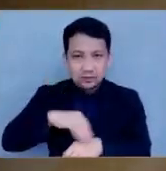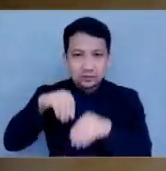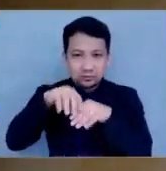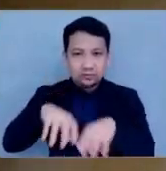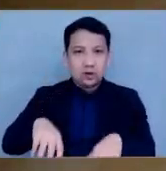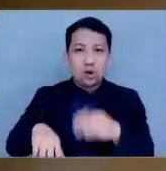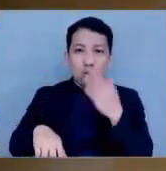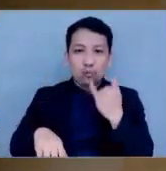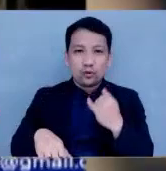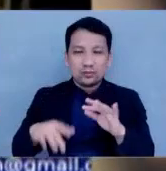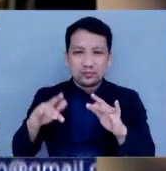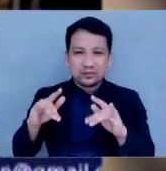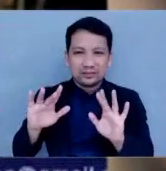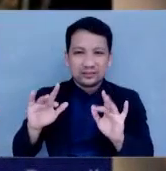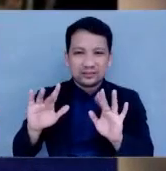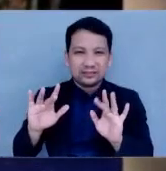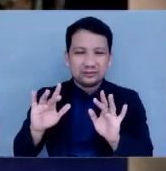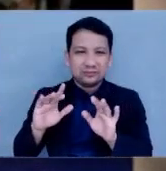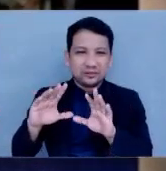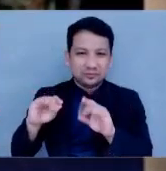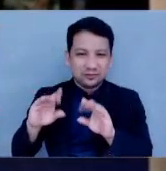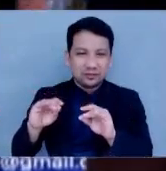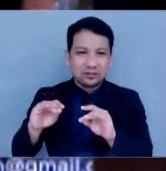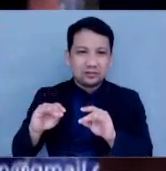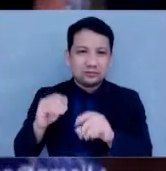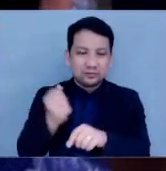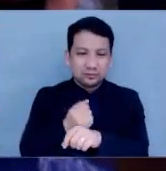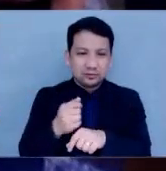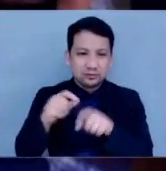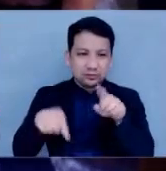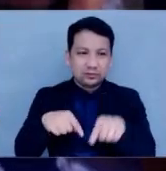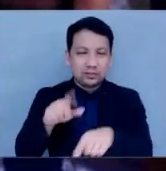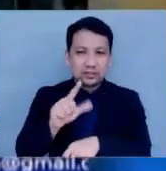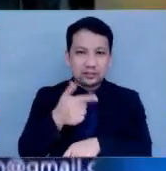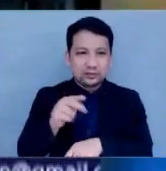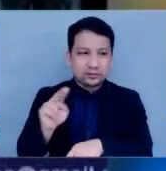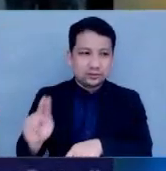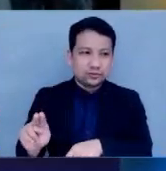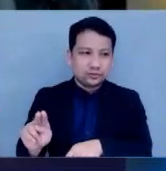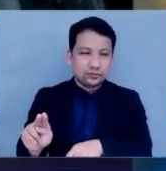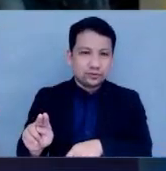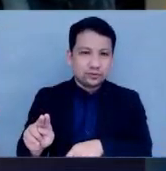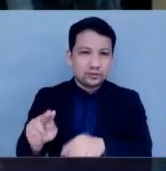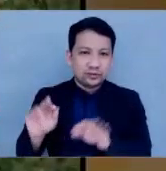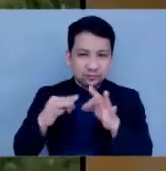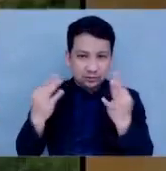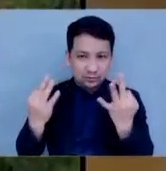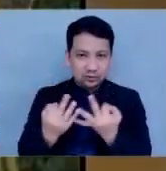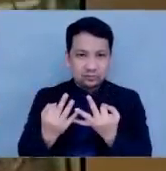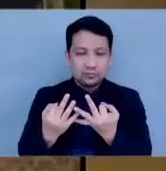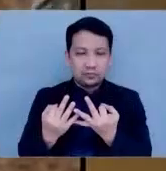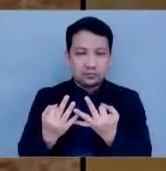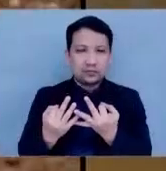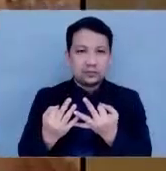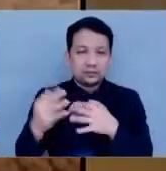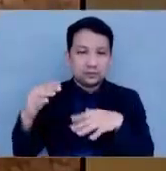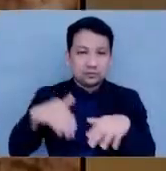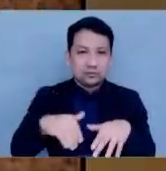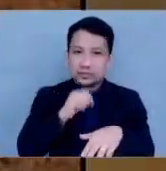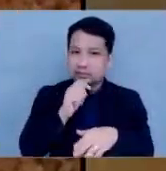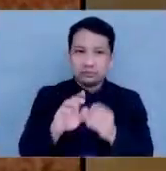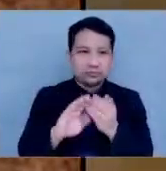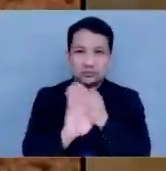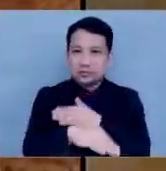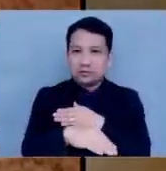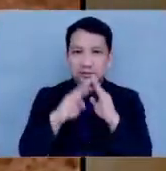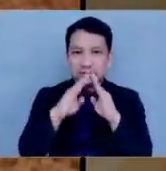dahil malambot pa ang lupa. Nasa pangangalaga muna ng lokal na pamahalaan ang mga pamilyang apektado. Hindi muna pinababalik ang